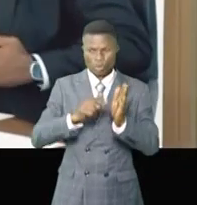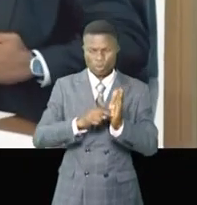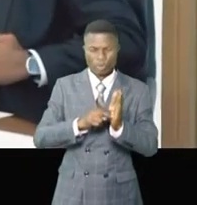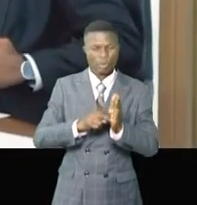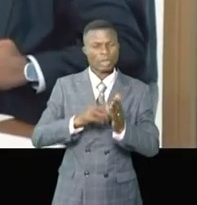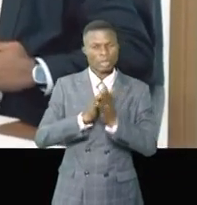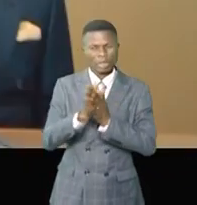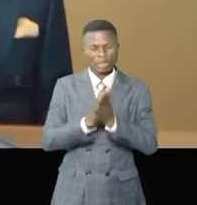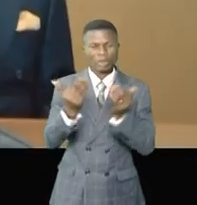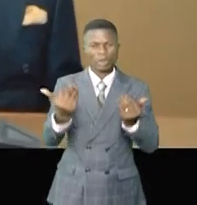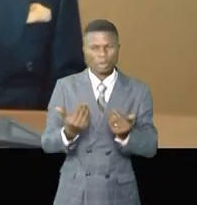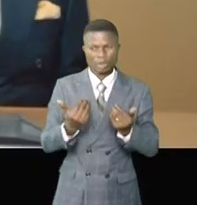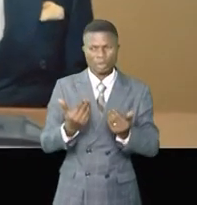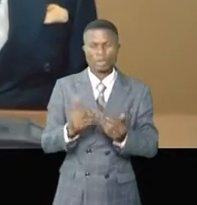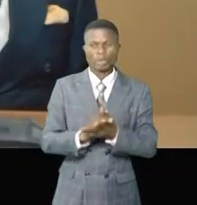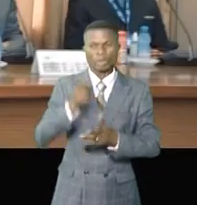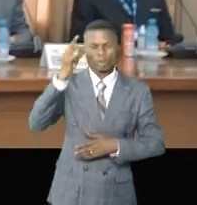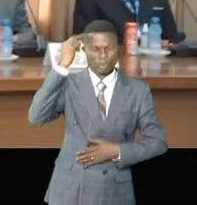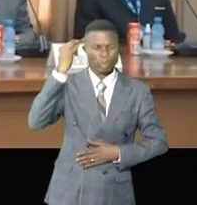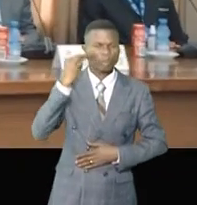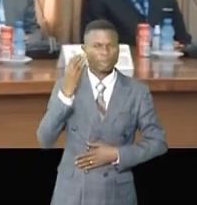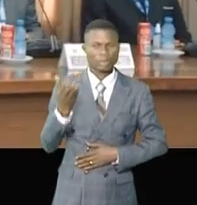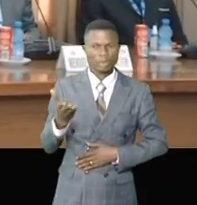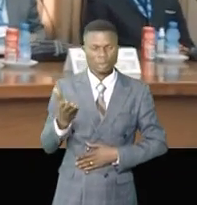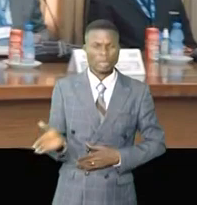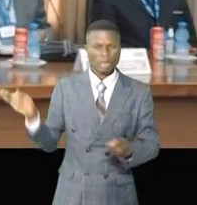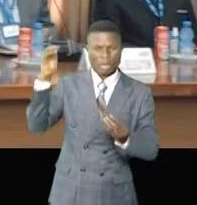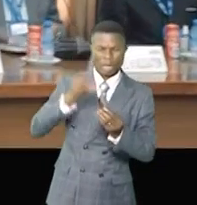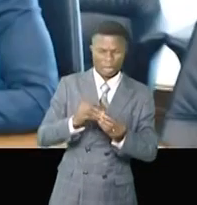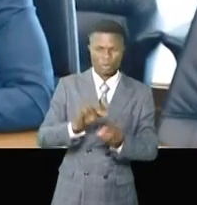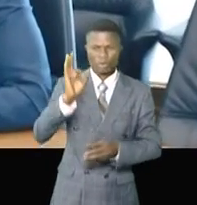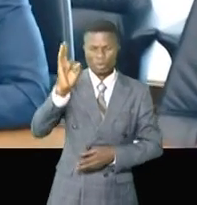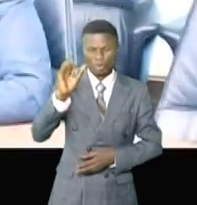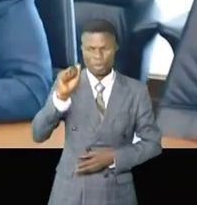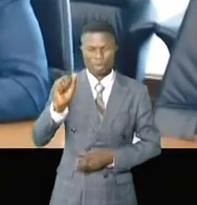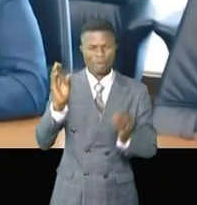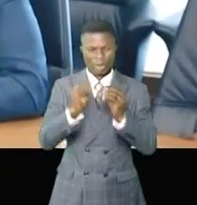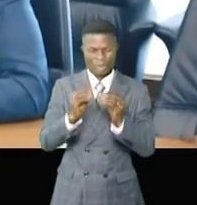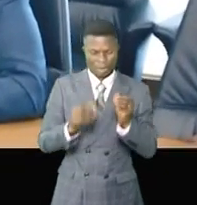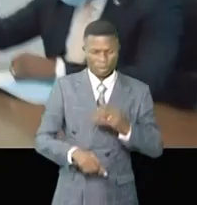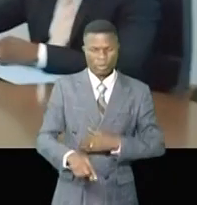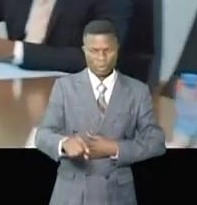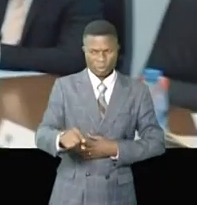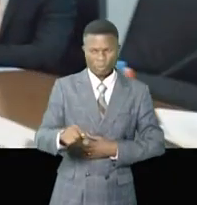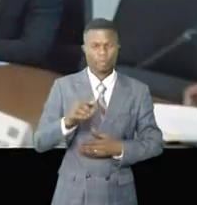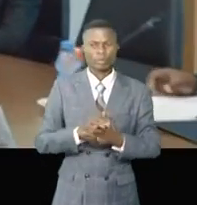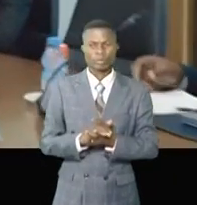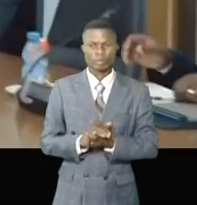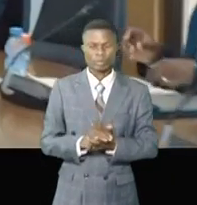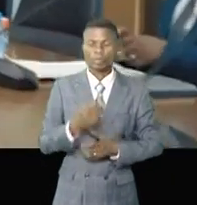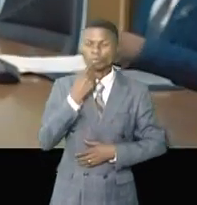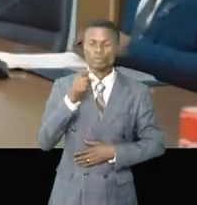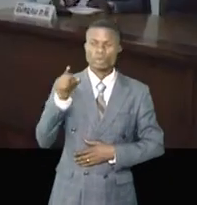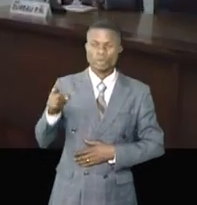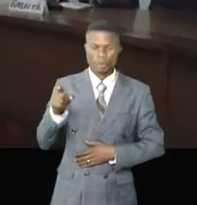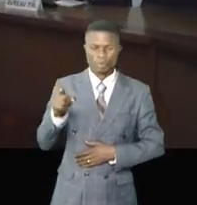marqué par la volonté du locataire de la primature d'associer la FEC dans les consultations en cours. Donc, ce que nous lui avons dit,